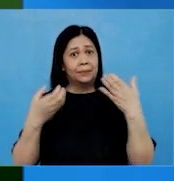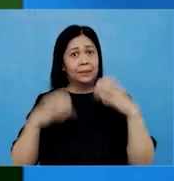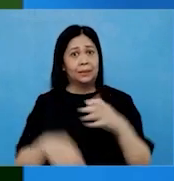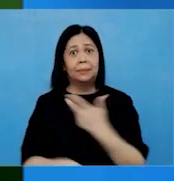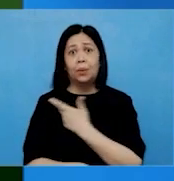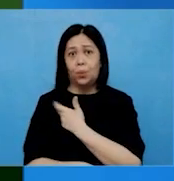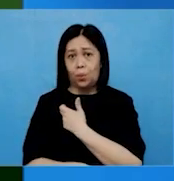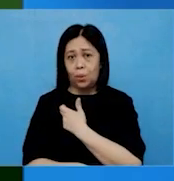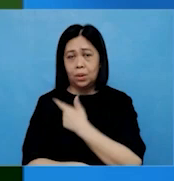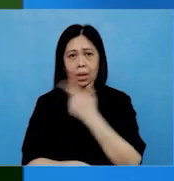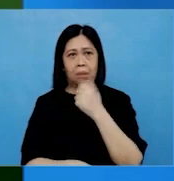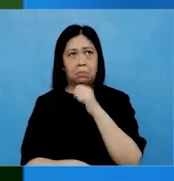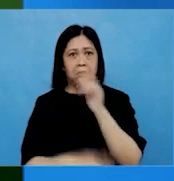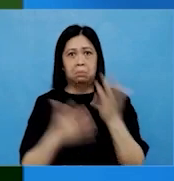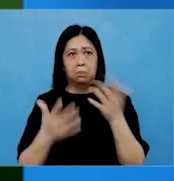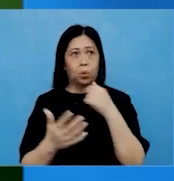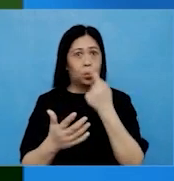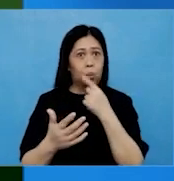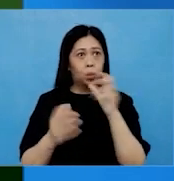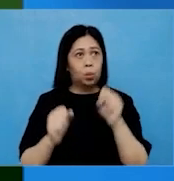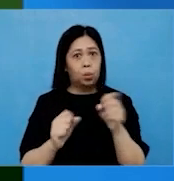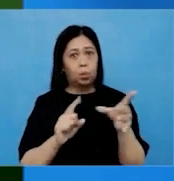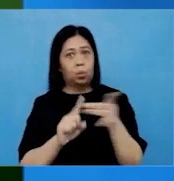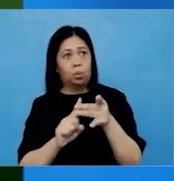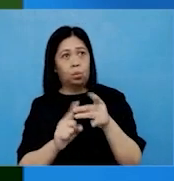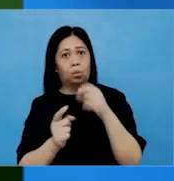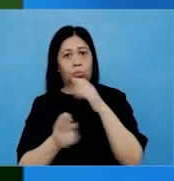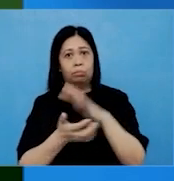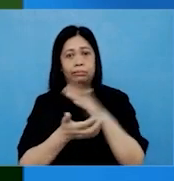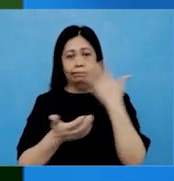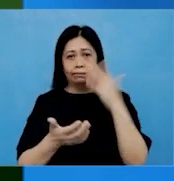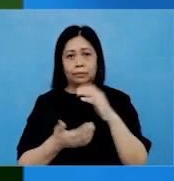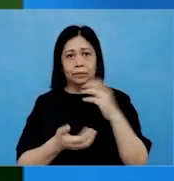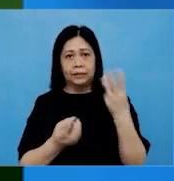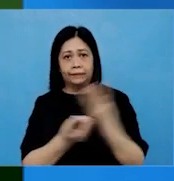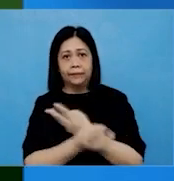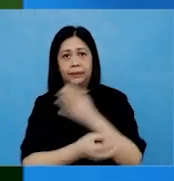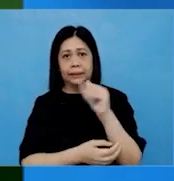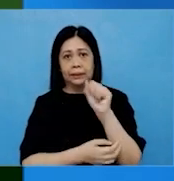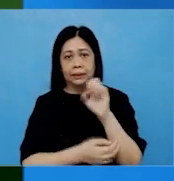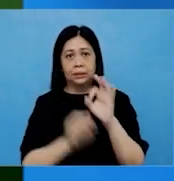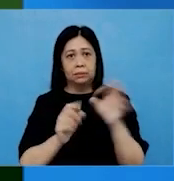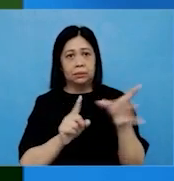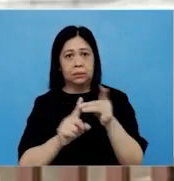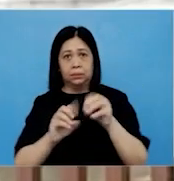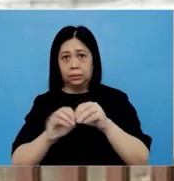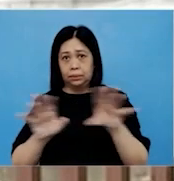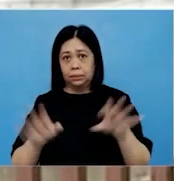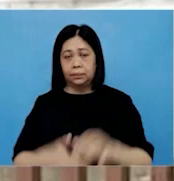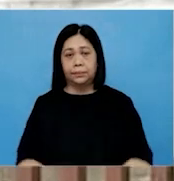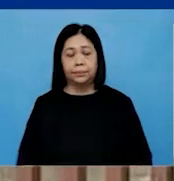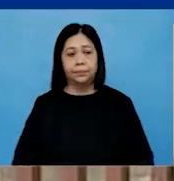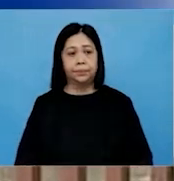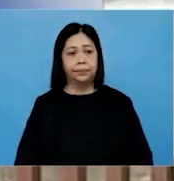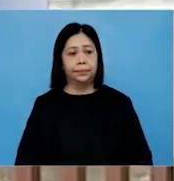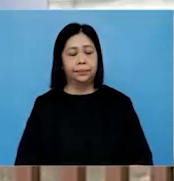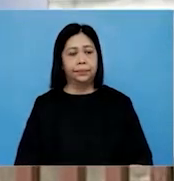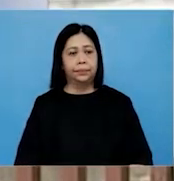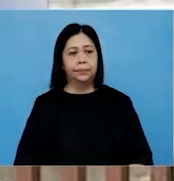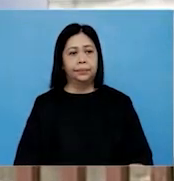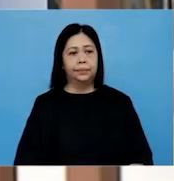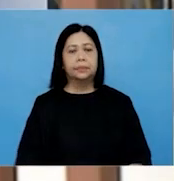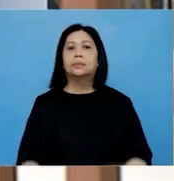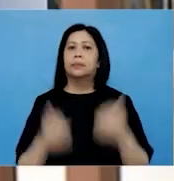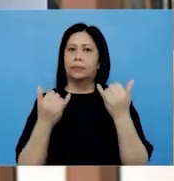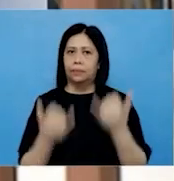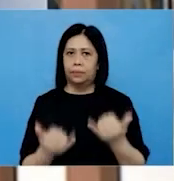walang makapagsasabi kung sino ang pwedeng magkaroon ng severe case ng COVID-19 kapag nagkahawaan. Sa bakuna. Sa ngayon,